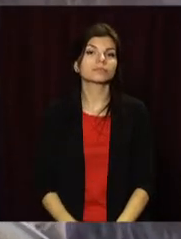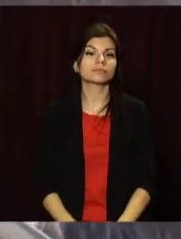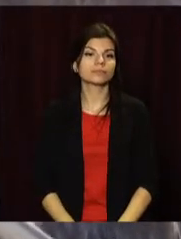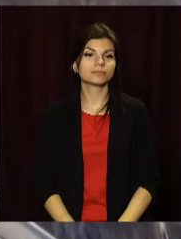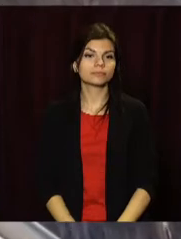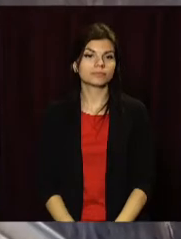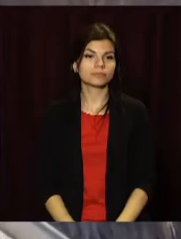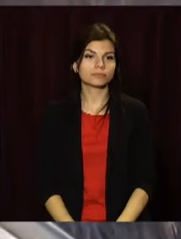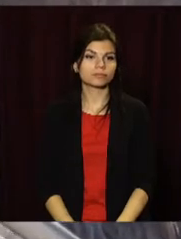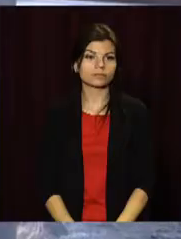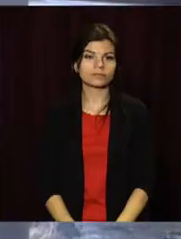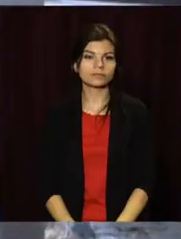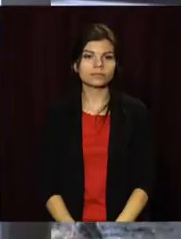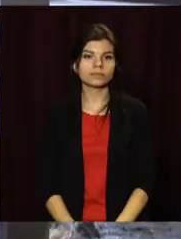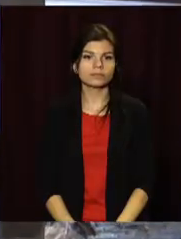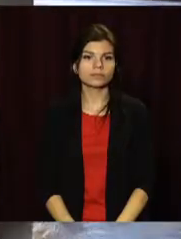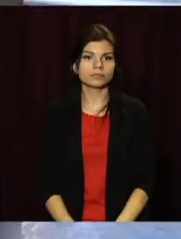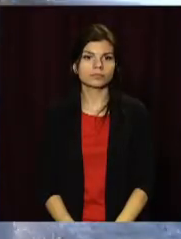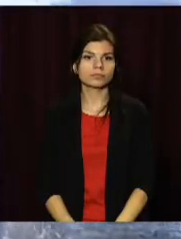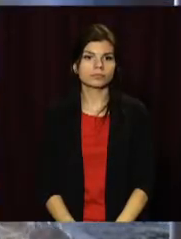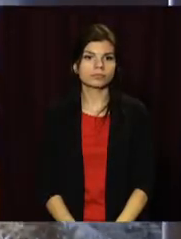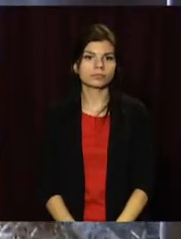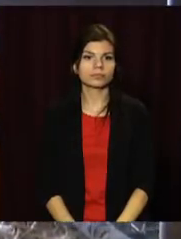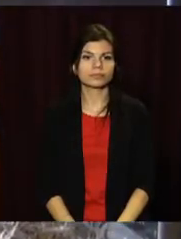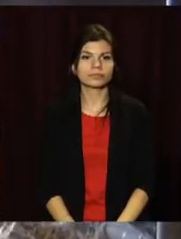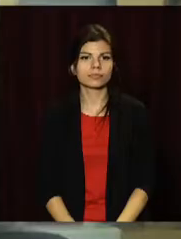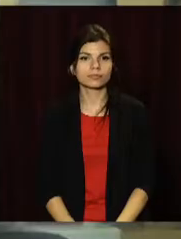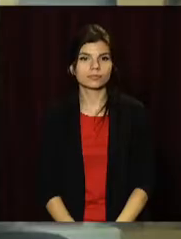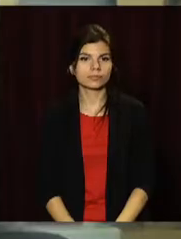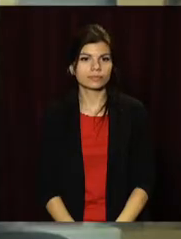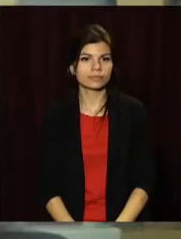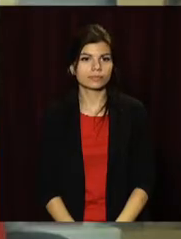Олександр Вернегоров, Сергій Язовських, Open News, телеканал «Відкритий».